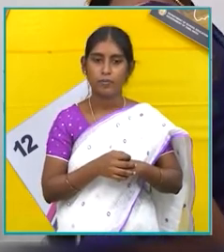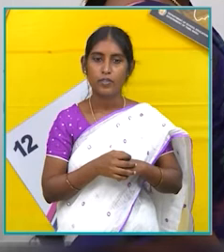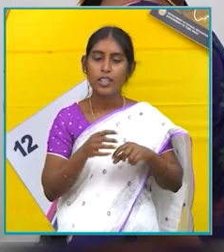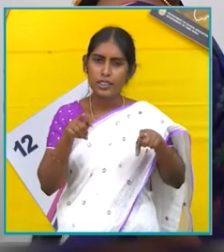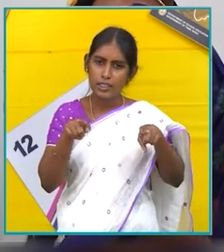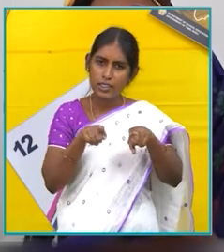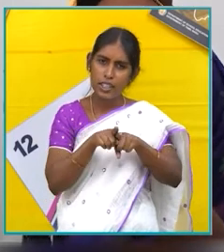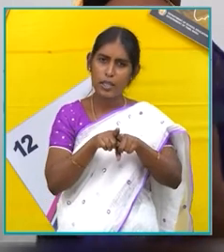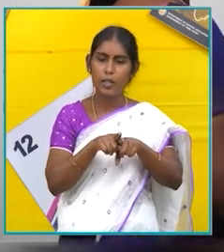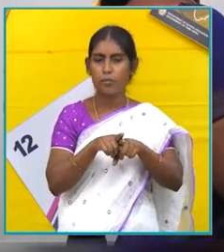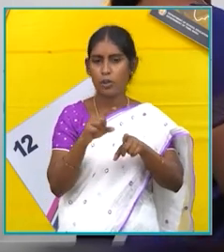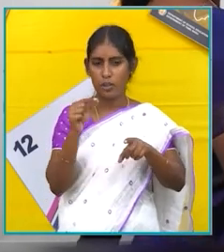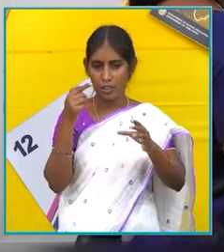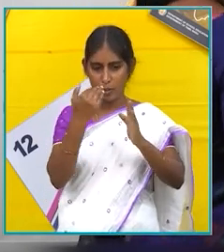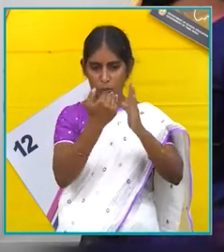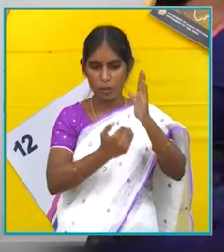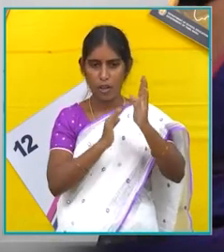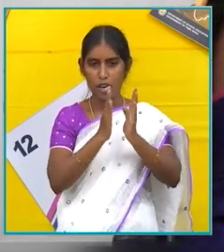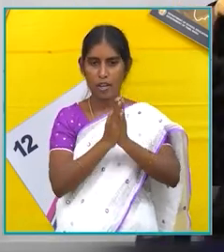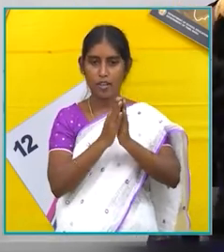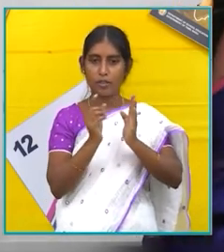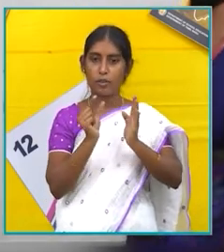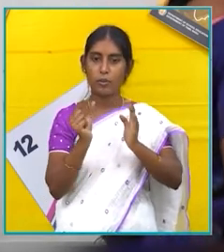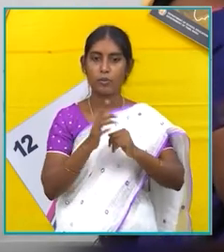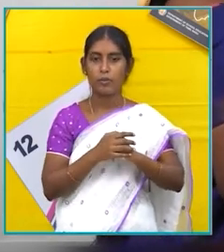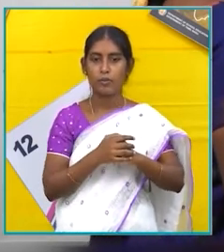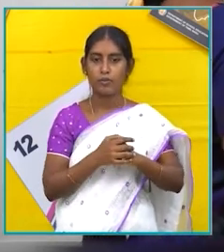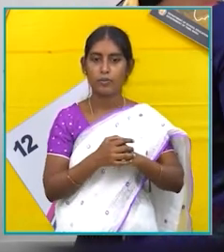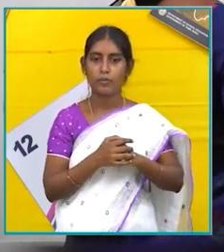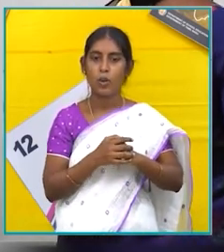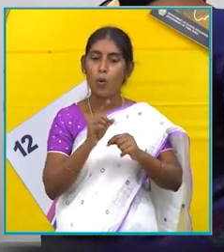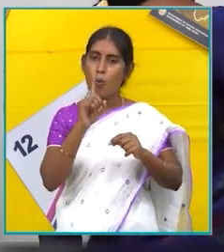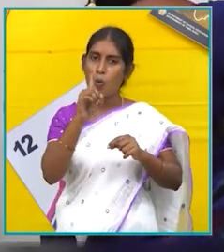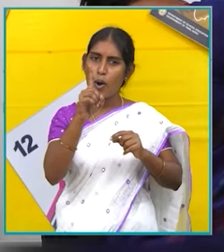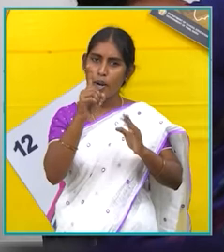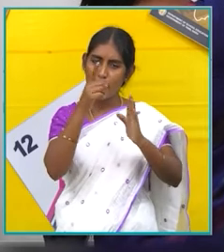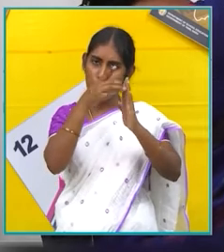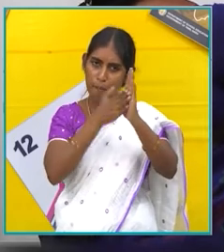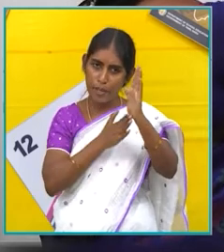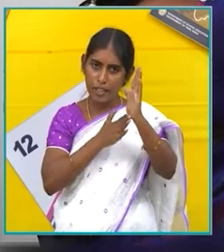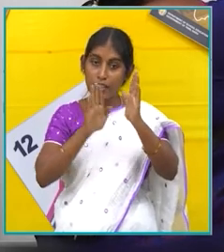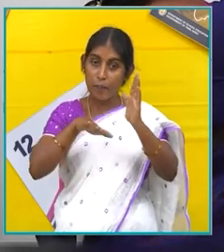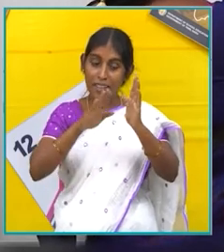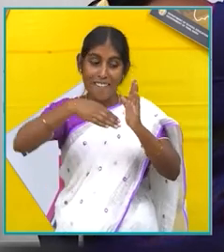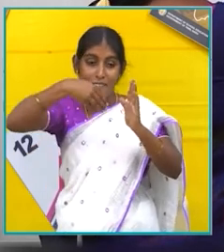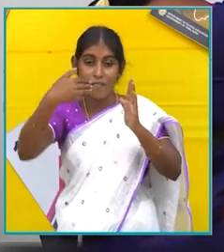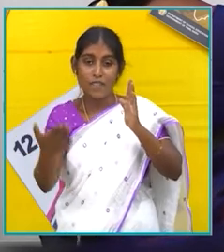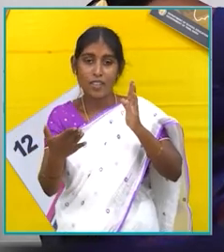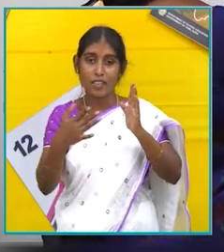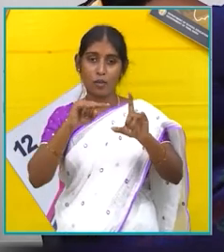ஸோ இதே மாதிரி தான் ஒரே பக்கத்தில் அமைந்த வெளிக்கோணங்கள். ஒரே பக்கத்தில் அமைந்த வெளிக்கோணங்கள்னால் எது?